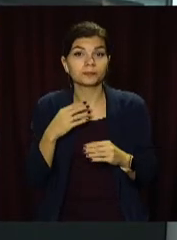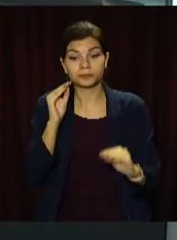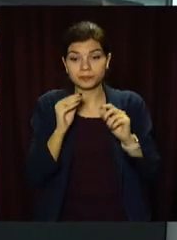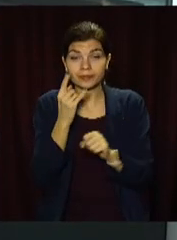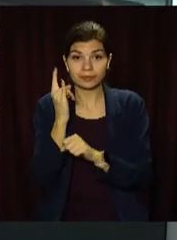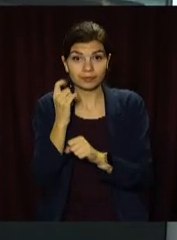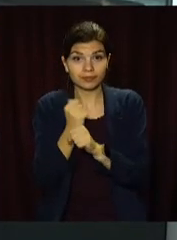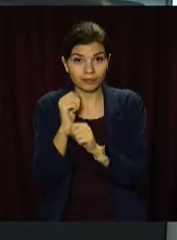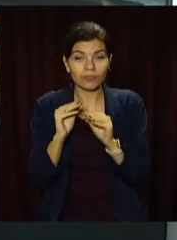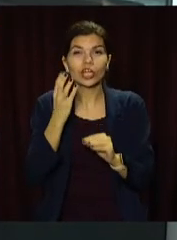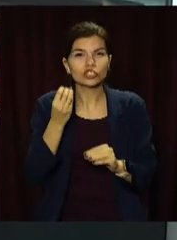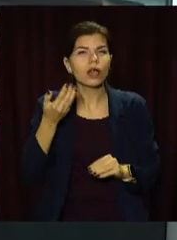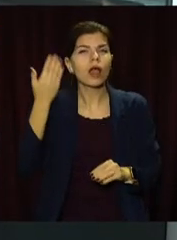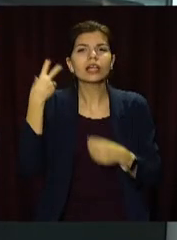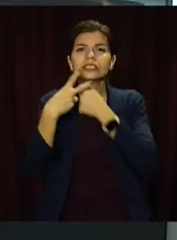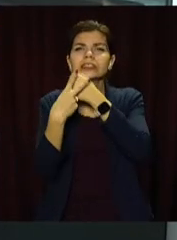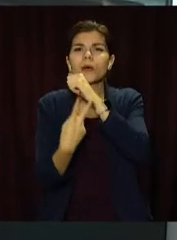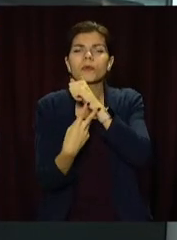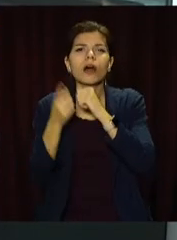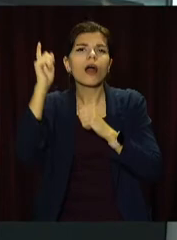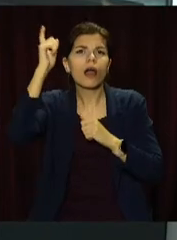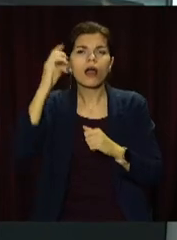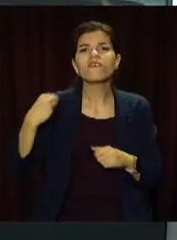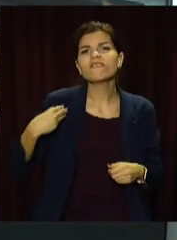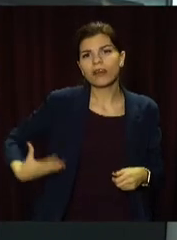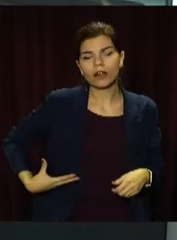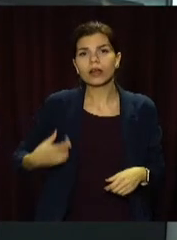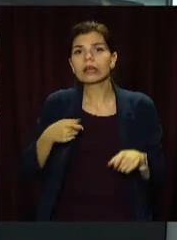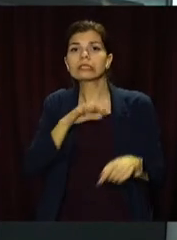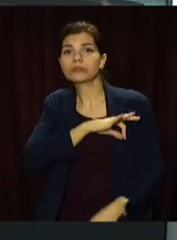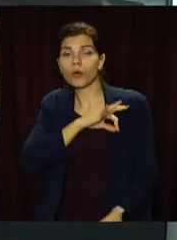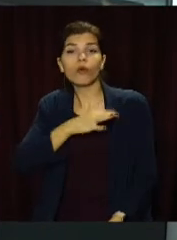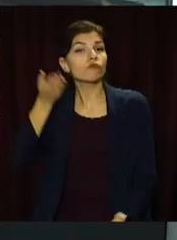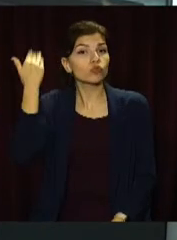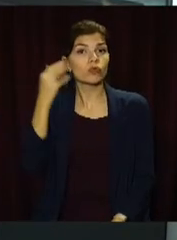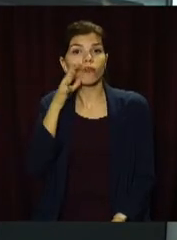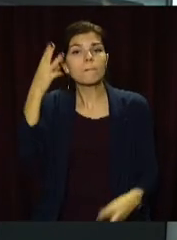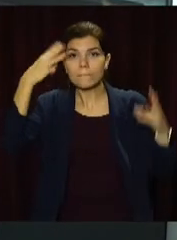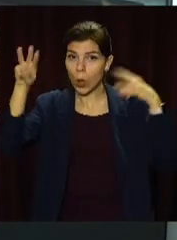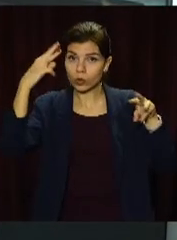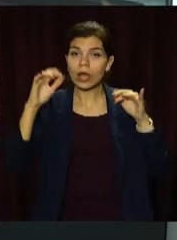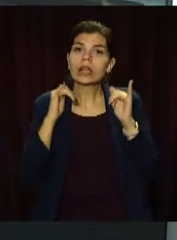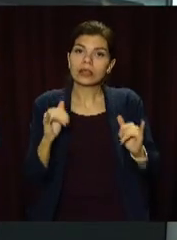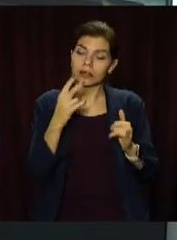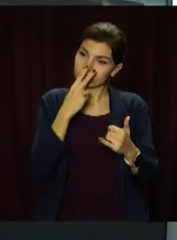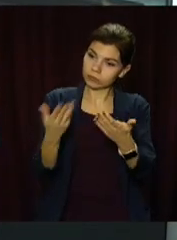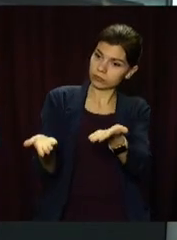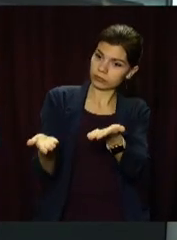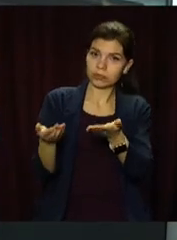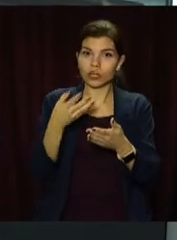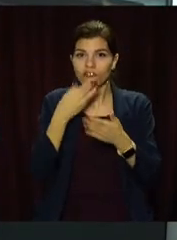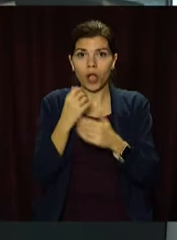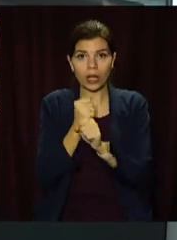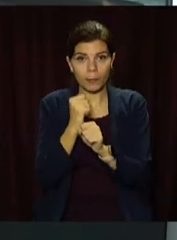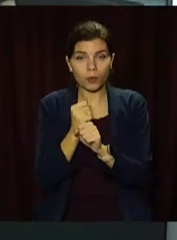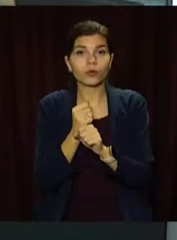порцелянових ляльок почали ще у 17 столітті у Франції. Їх використовували тодішні модельєри для демонстрації своїх